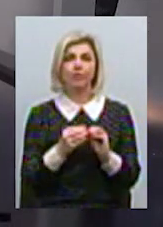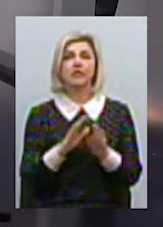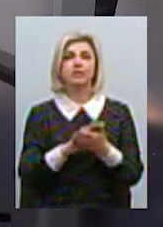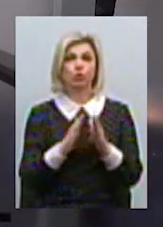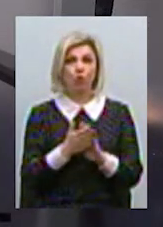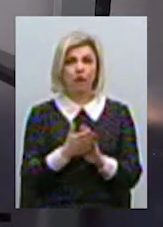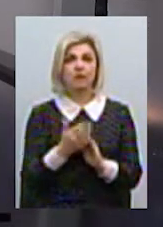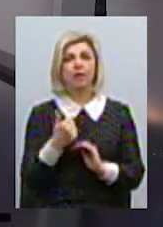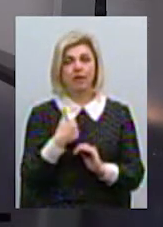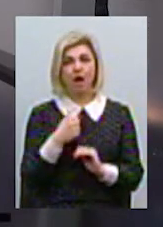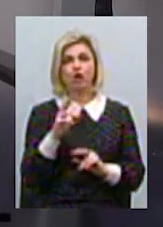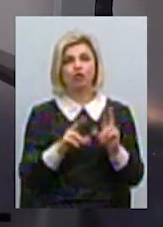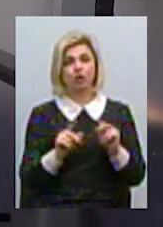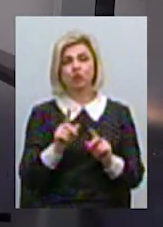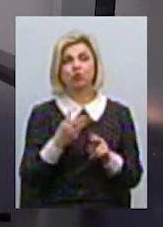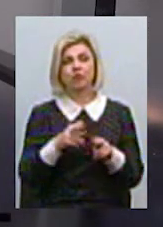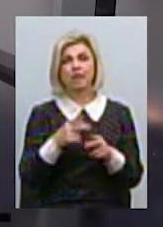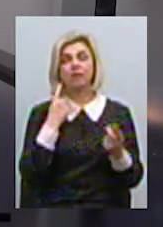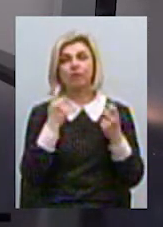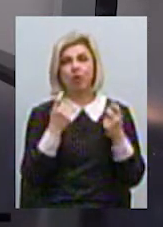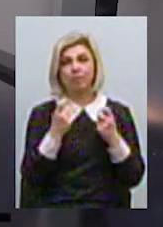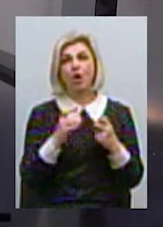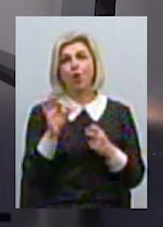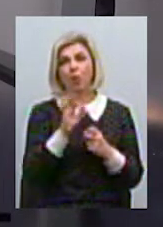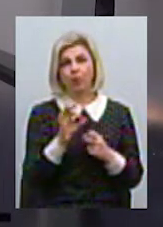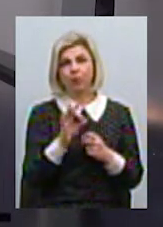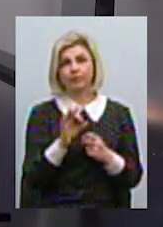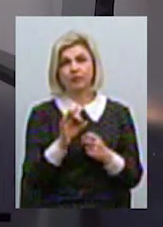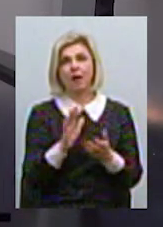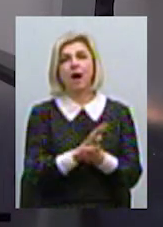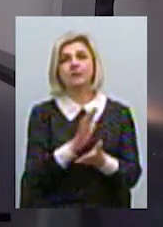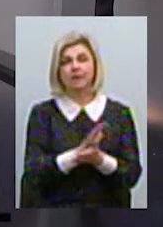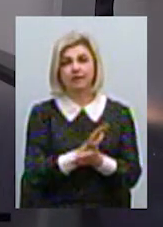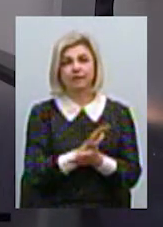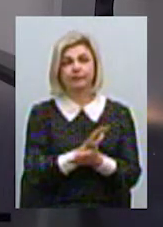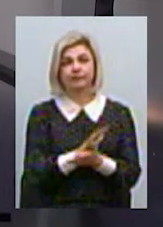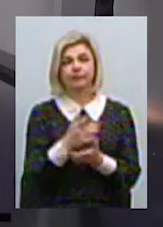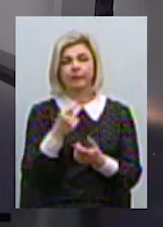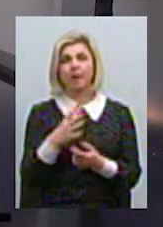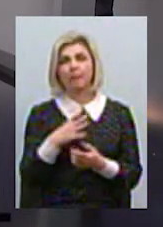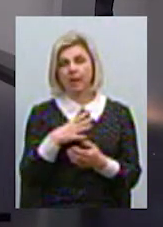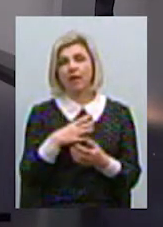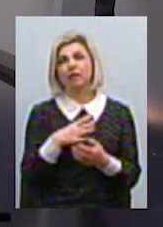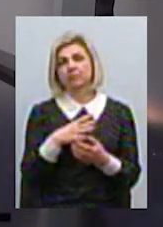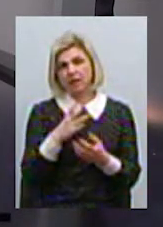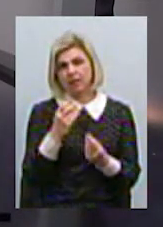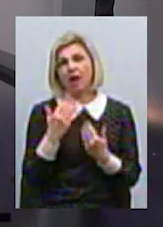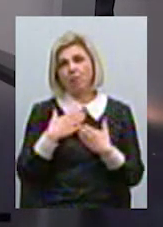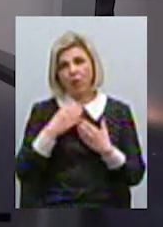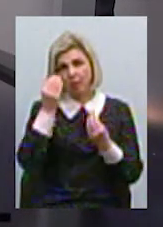я також читаю засобами цієї інформації стосовно ряду газет, де були допущені, на мій погляд,